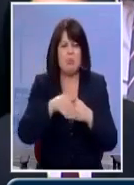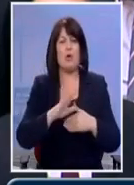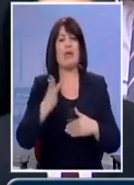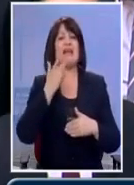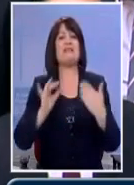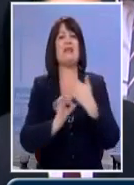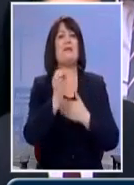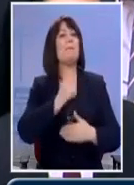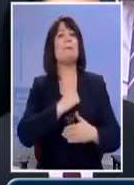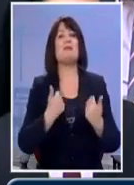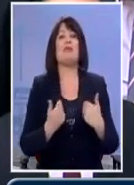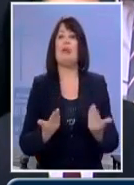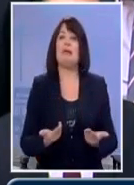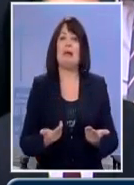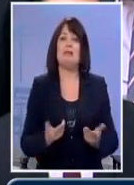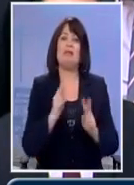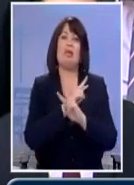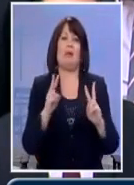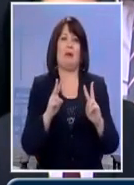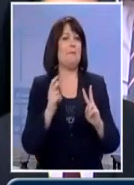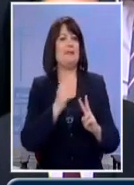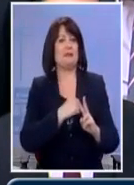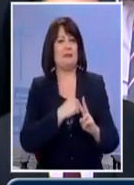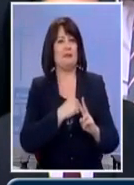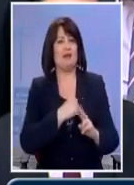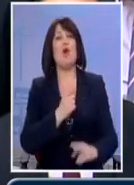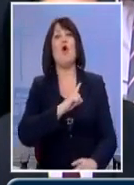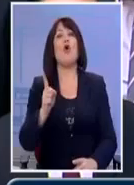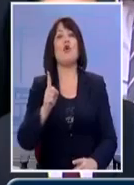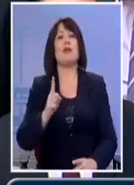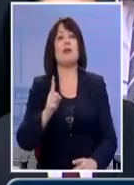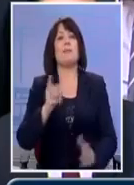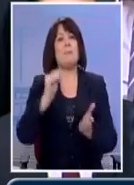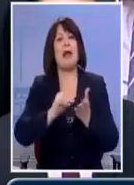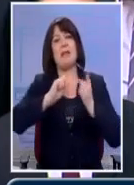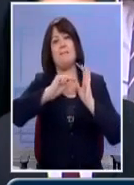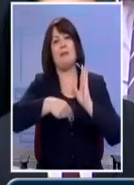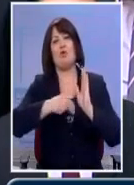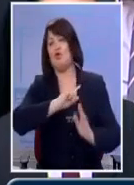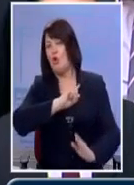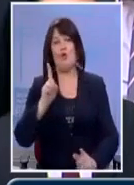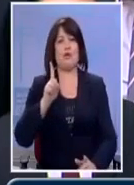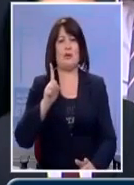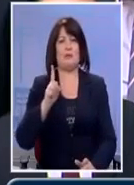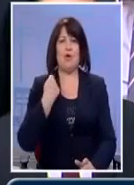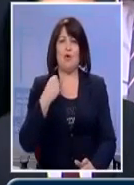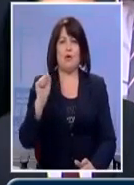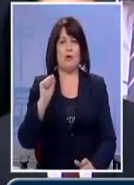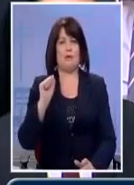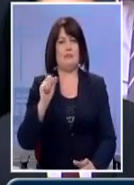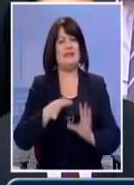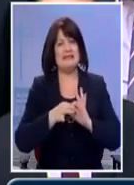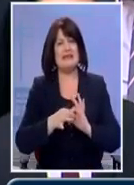Αυγής είναι ξεκάθαρη. Όχι άλλο μνημόνιο. Όχι συνέχιση